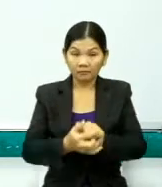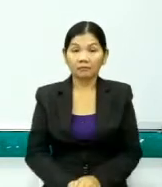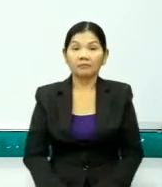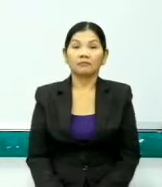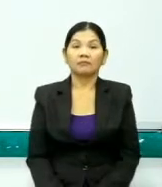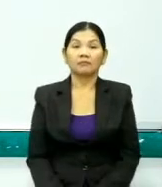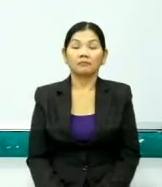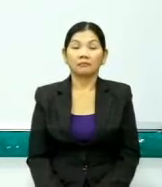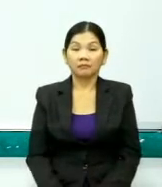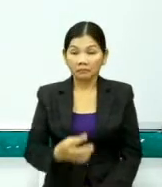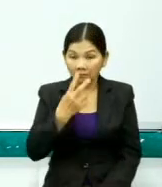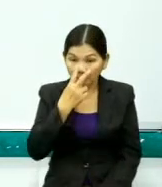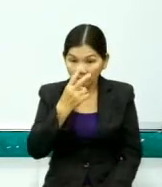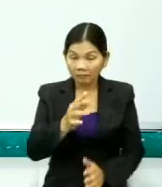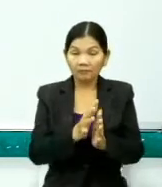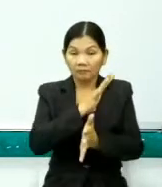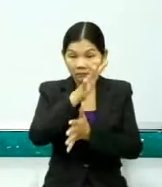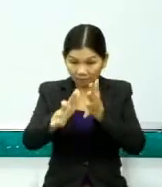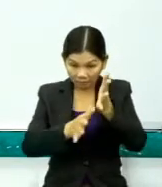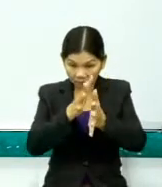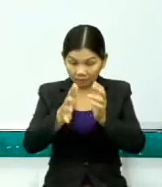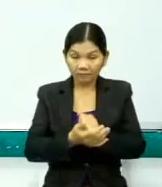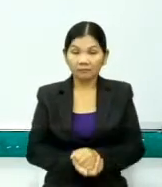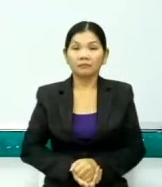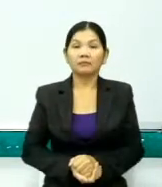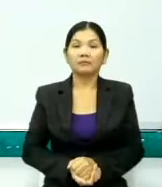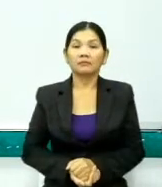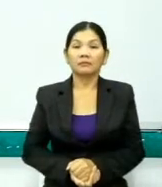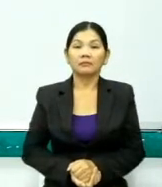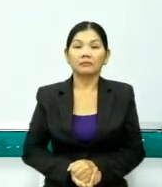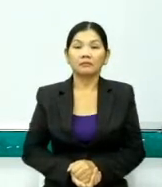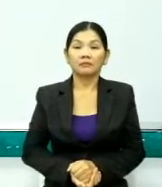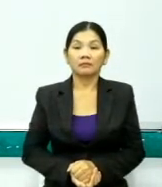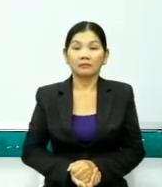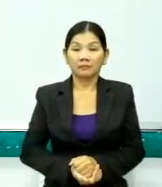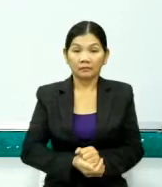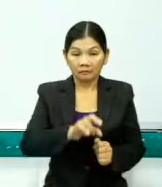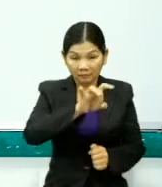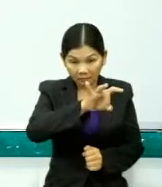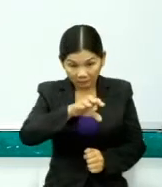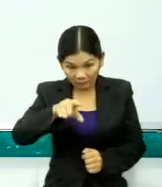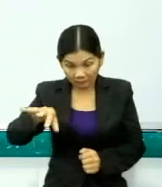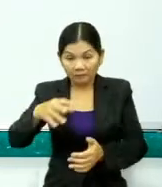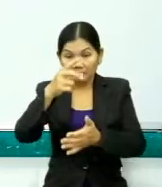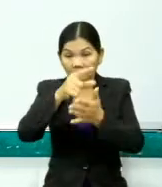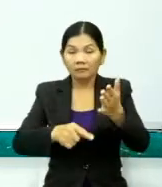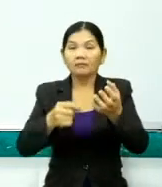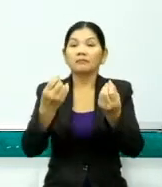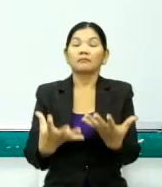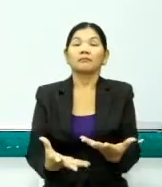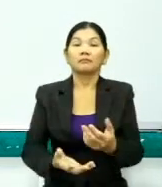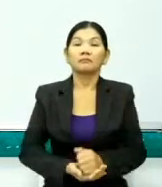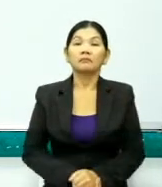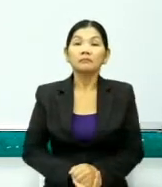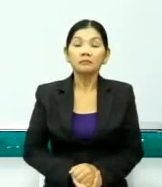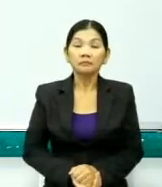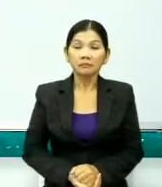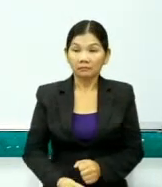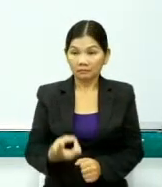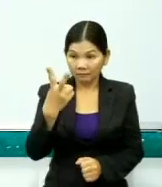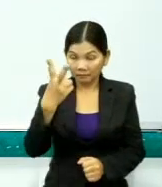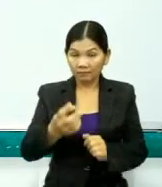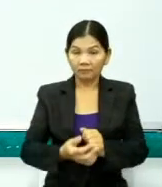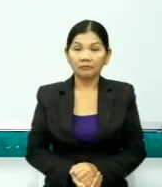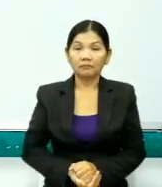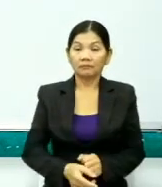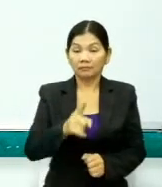rô bán ôm con con, tự án. Chà, tự án, chuyên châm lươn phẩm mạnh tạ ràng con. Chà, cứ bị tạ ràng, cứ tạ